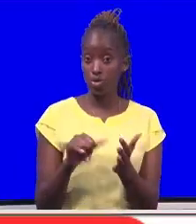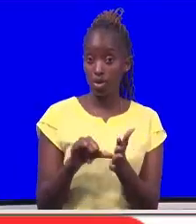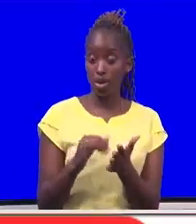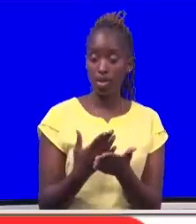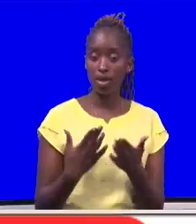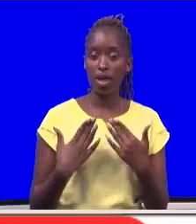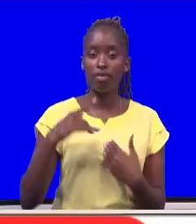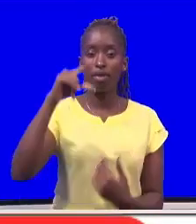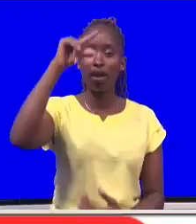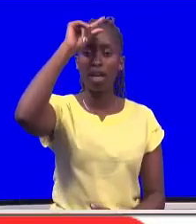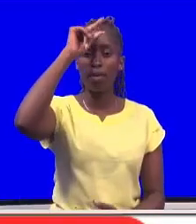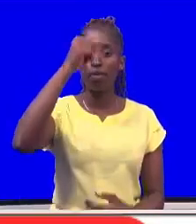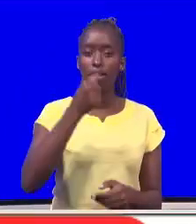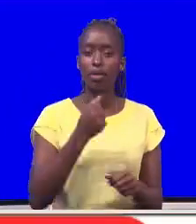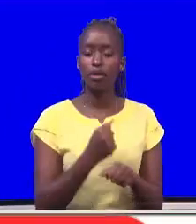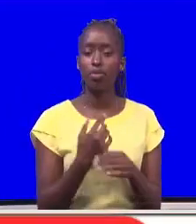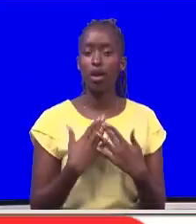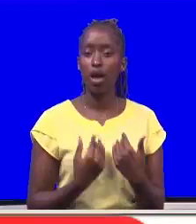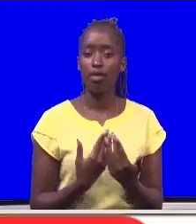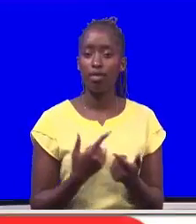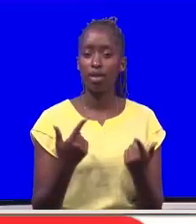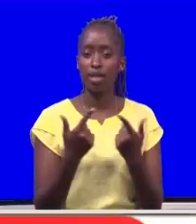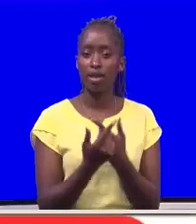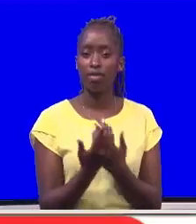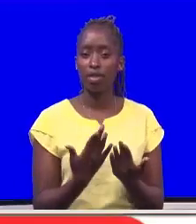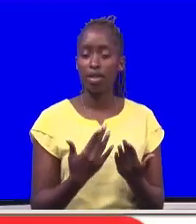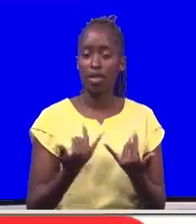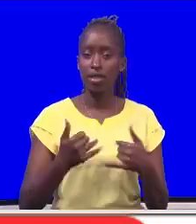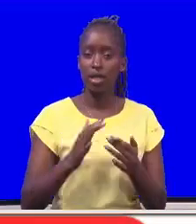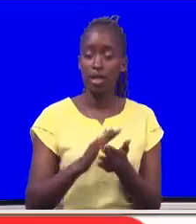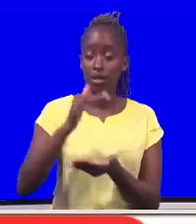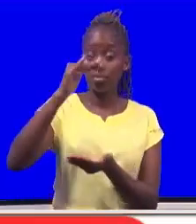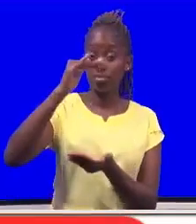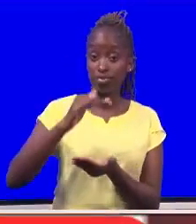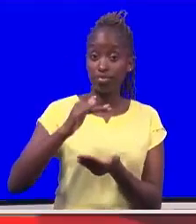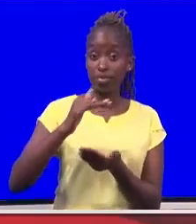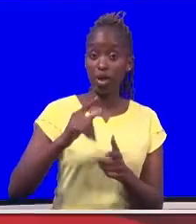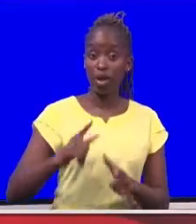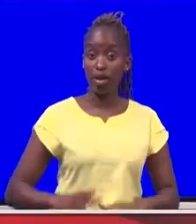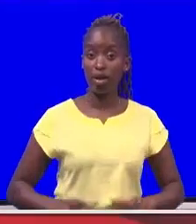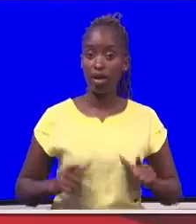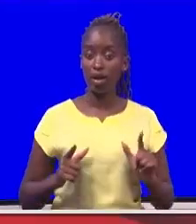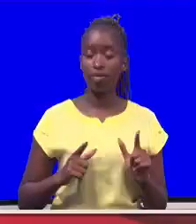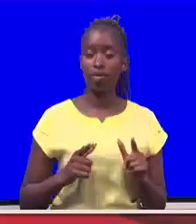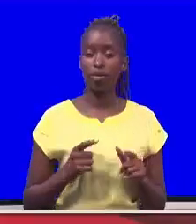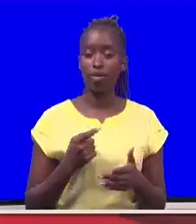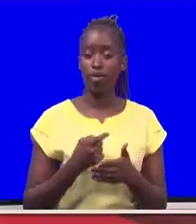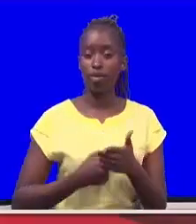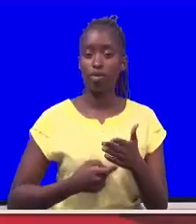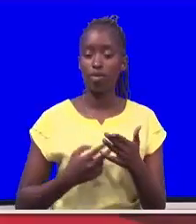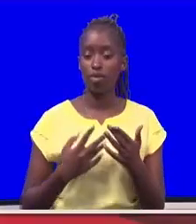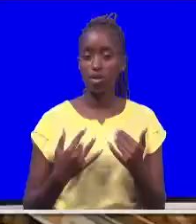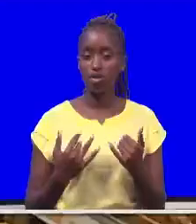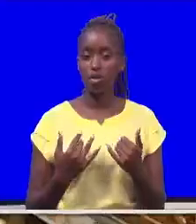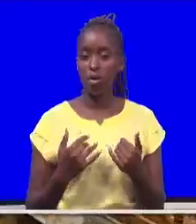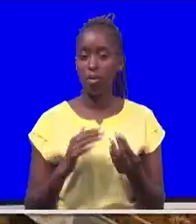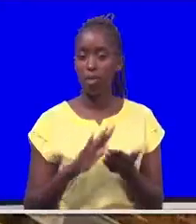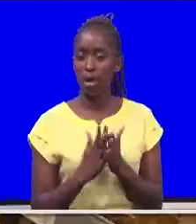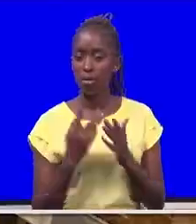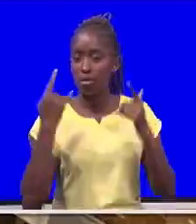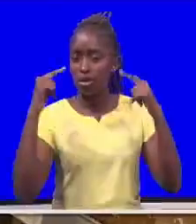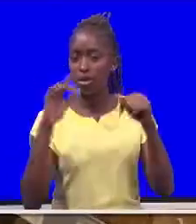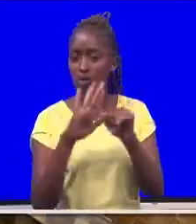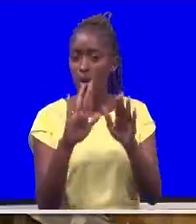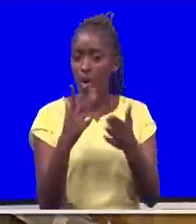mbalimbali ili kushusha gharama ya maisha. Je, zimefaulu? Ann Odida na maelezo zaidi.